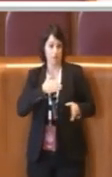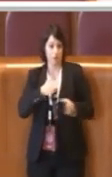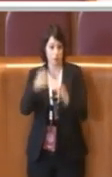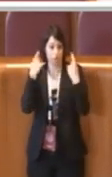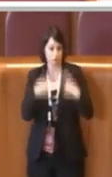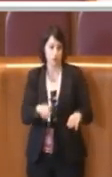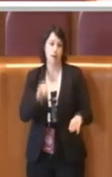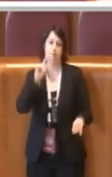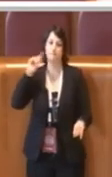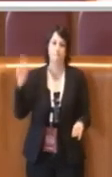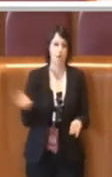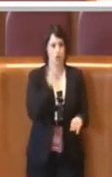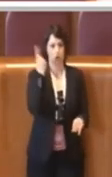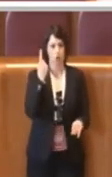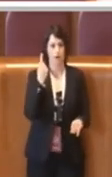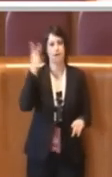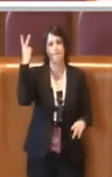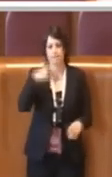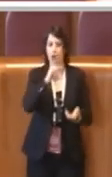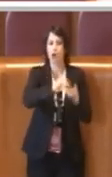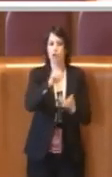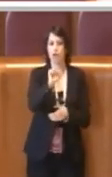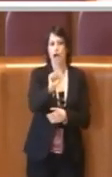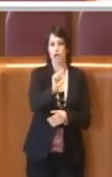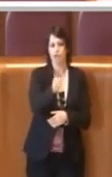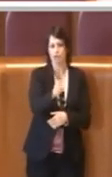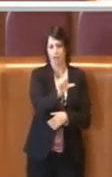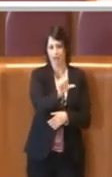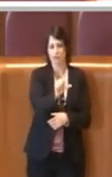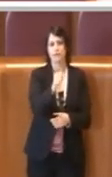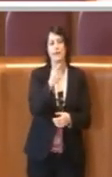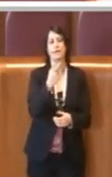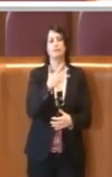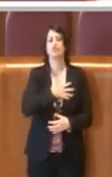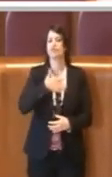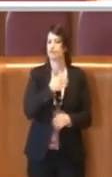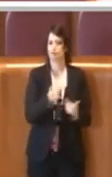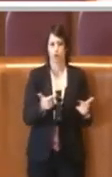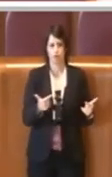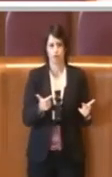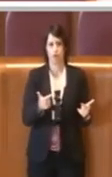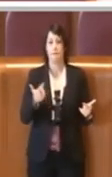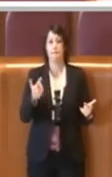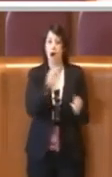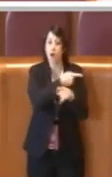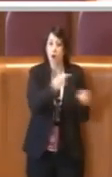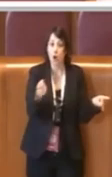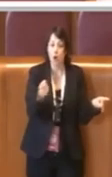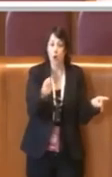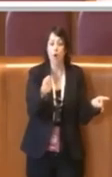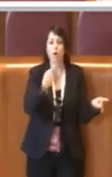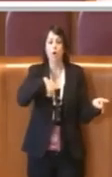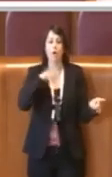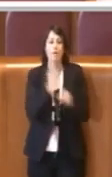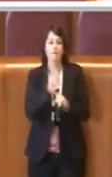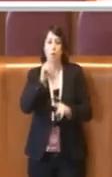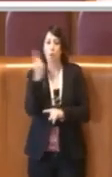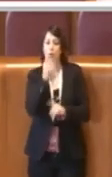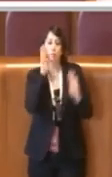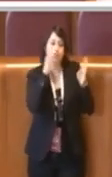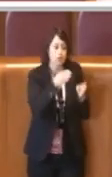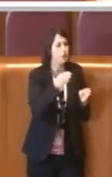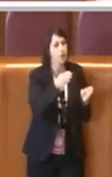consapevoli che la gs non sono soddisfatte ma noi riteniamo che gli ags non siano gli unici interlocutori in questa fase ma lo siano anche i